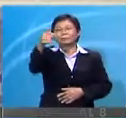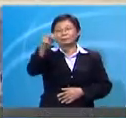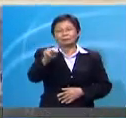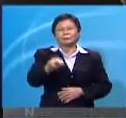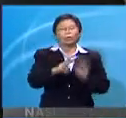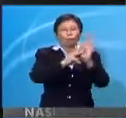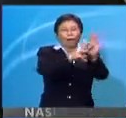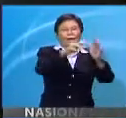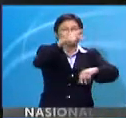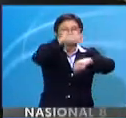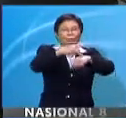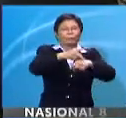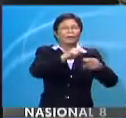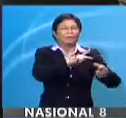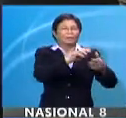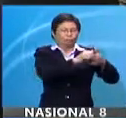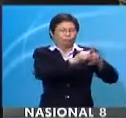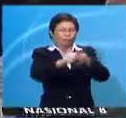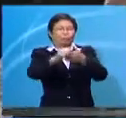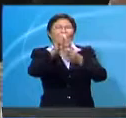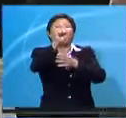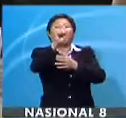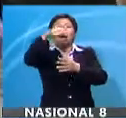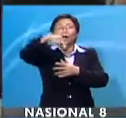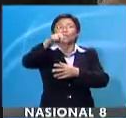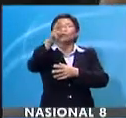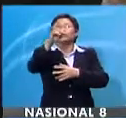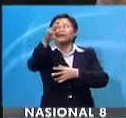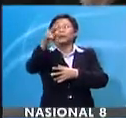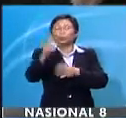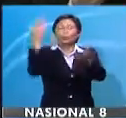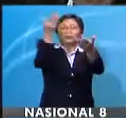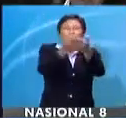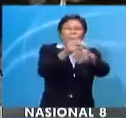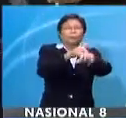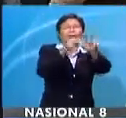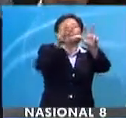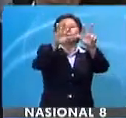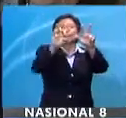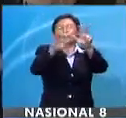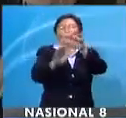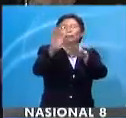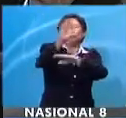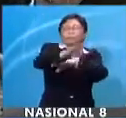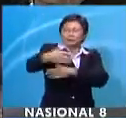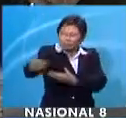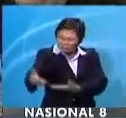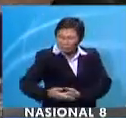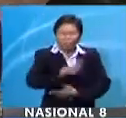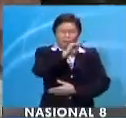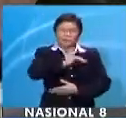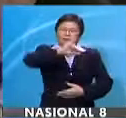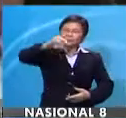Delegasi Filipina yang diketuai Benigno Aquino pula tiba kira-kira jam 3.40 petang disambut Menteri di Jabatan Perdana